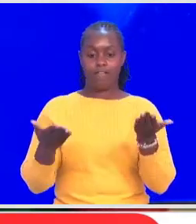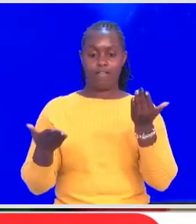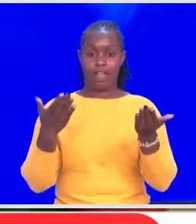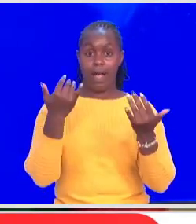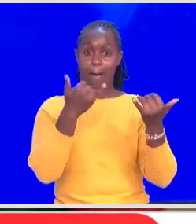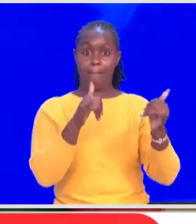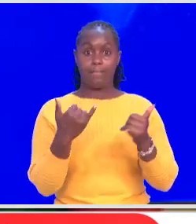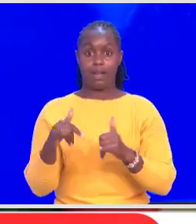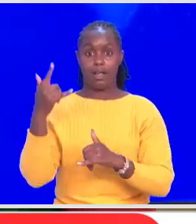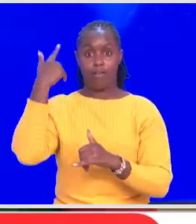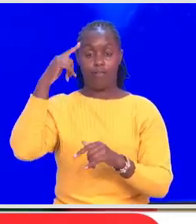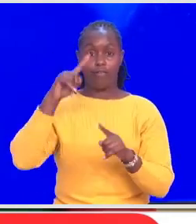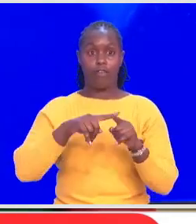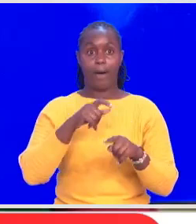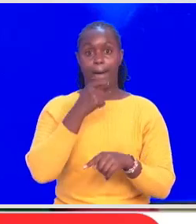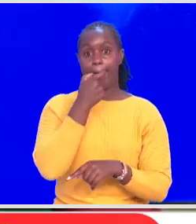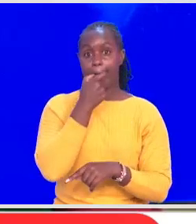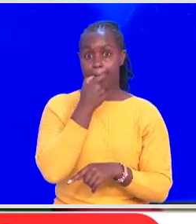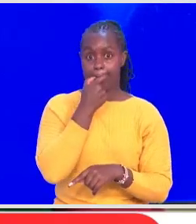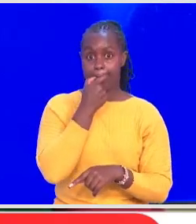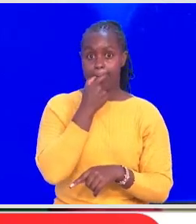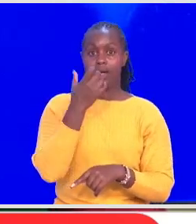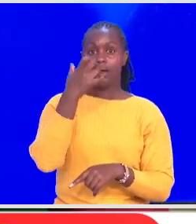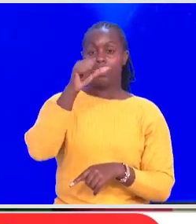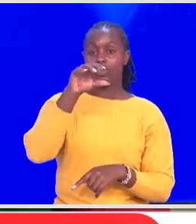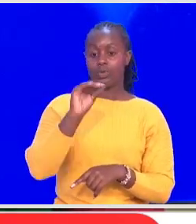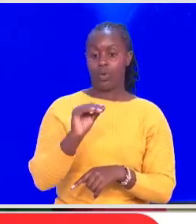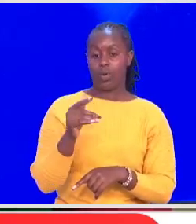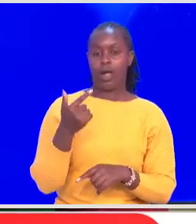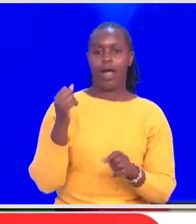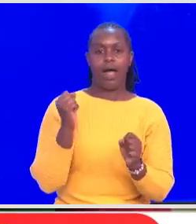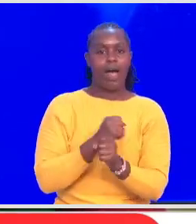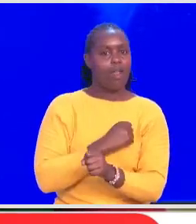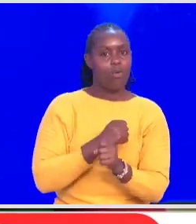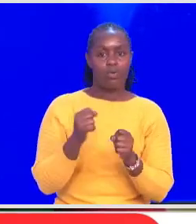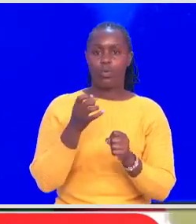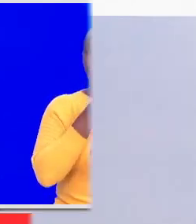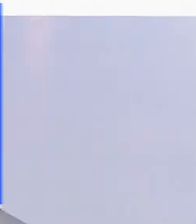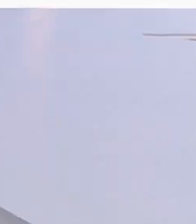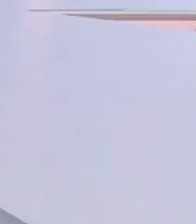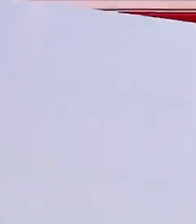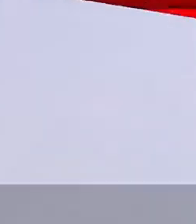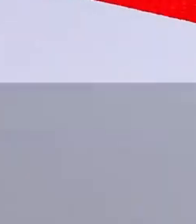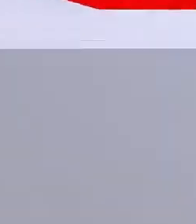referees wamekuwa fair. So siwezi complain, game iko sawa.